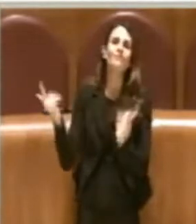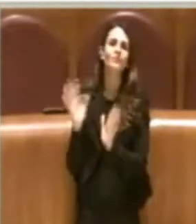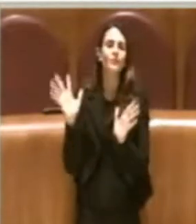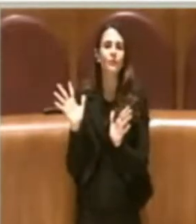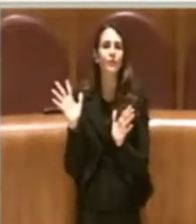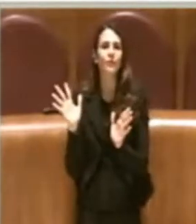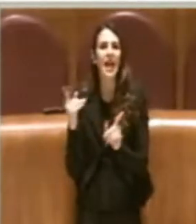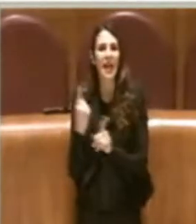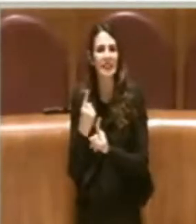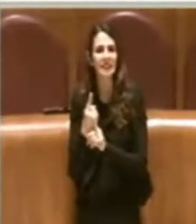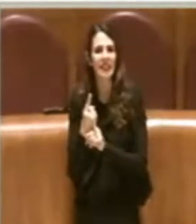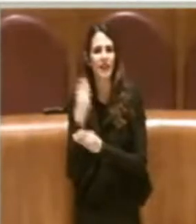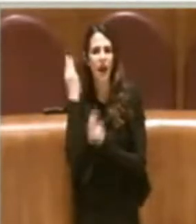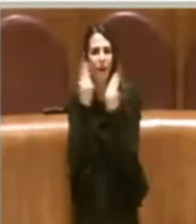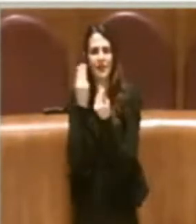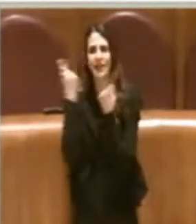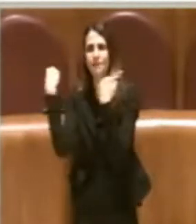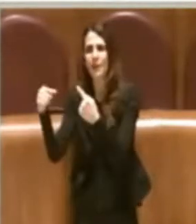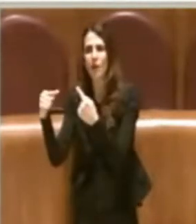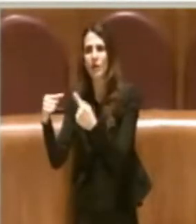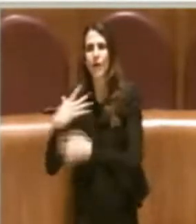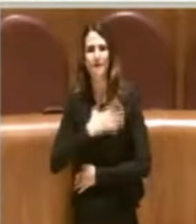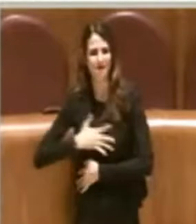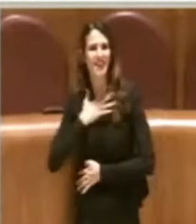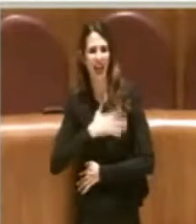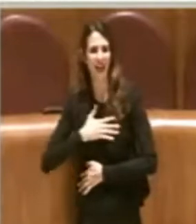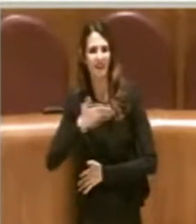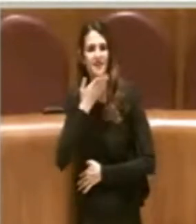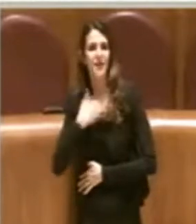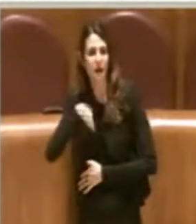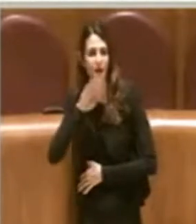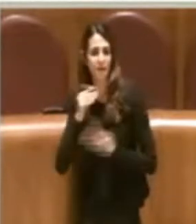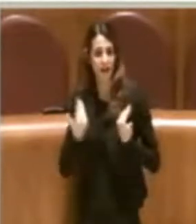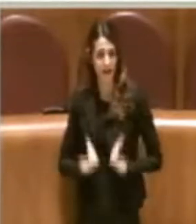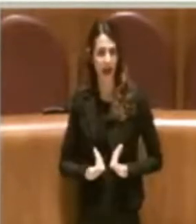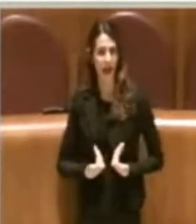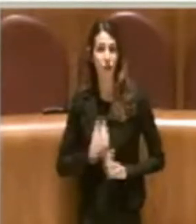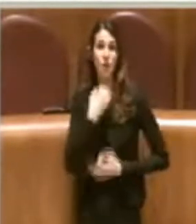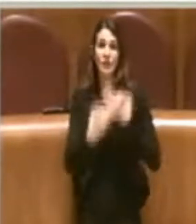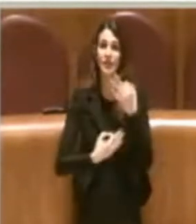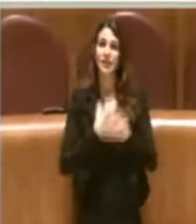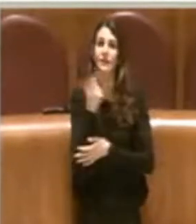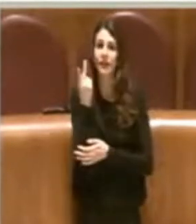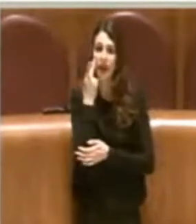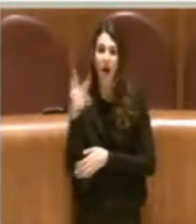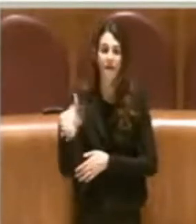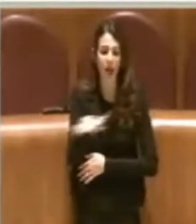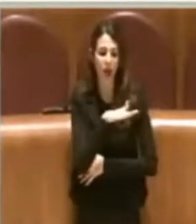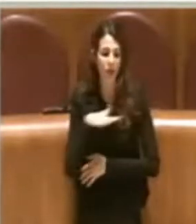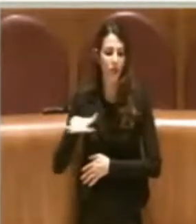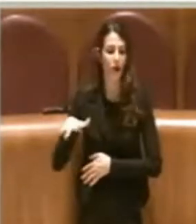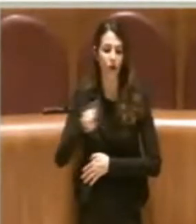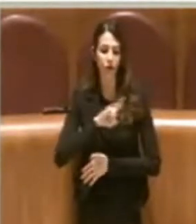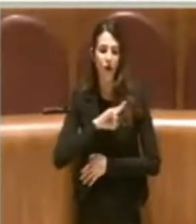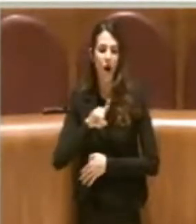un beneficio, e cioè vedano anche arricchirsi i loro quartieri delle necessarie opere